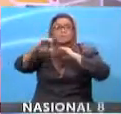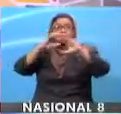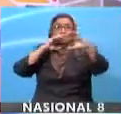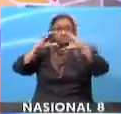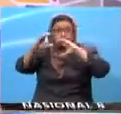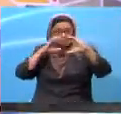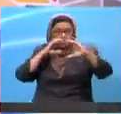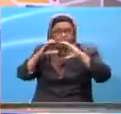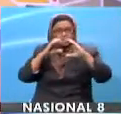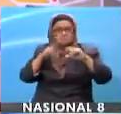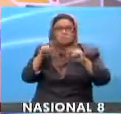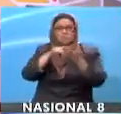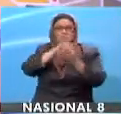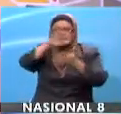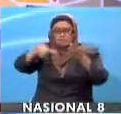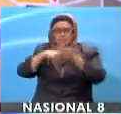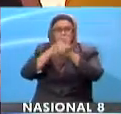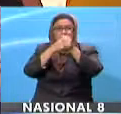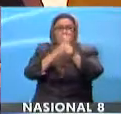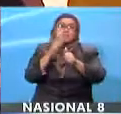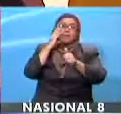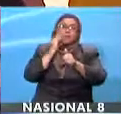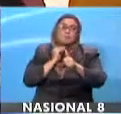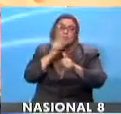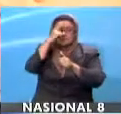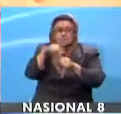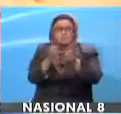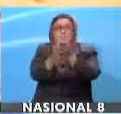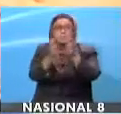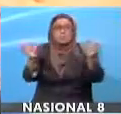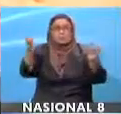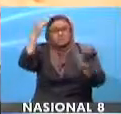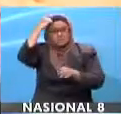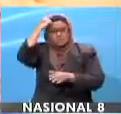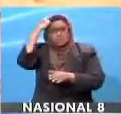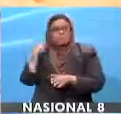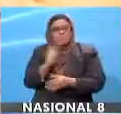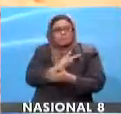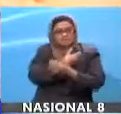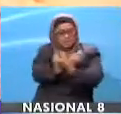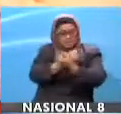unsur pendidikan berasaskan pengalaman untuk perkembangan minda. Jadi kita sediakan di sini